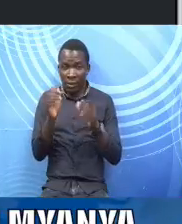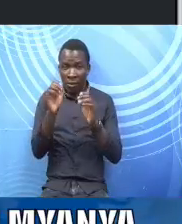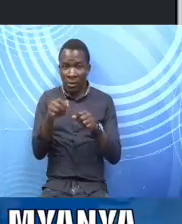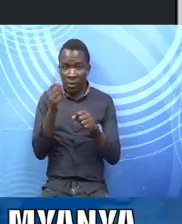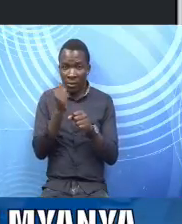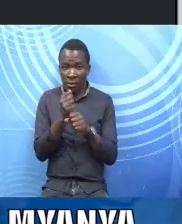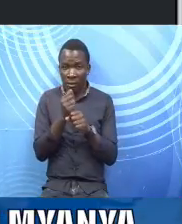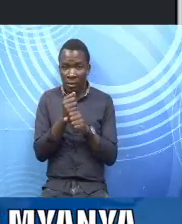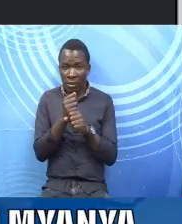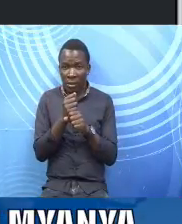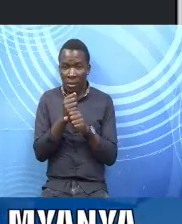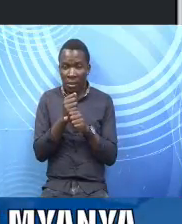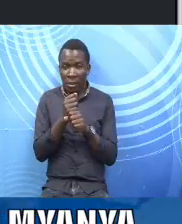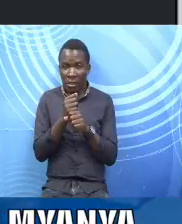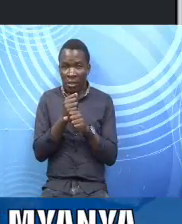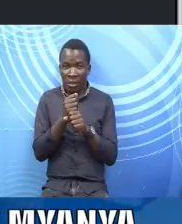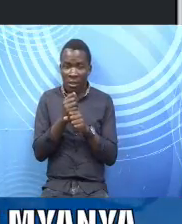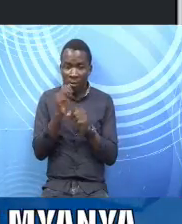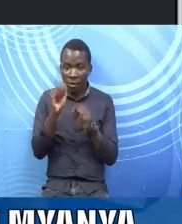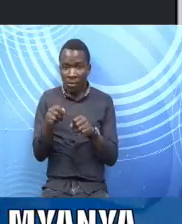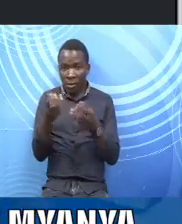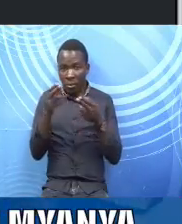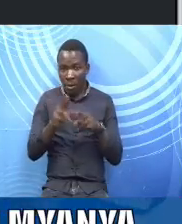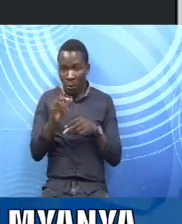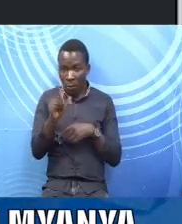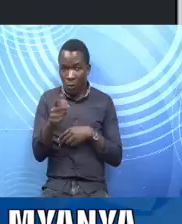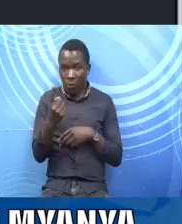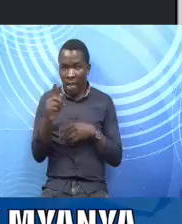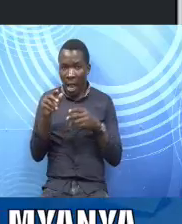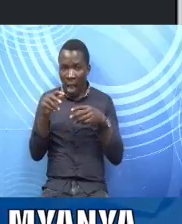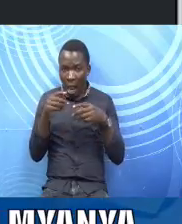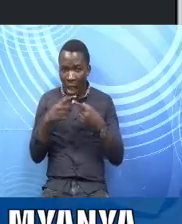uko wazindutse n'uko wiriwe wenda byaba ku muntu umwe, ariko kugira ngo bigere ku